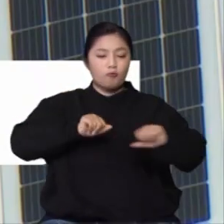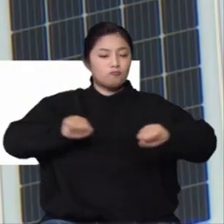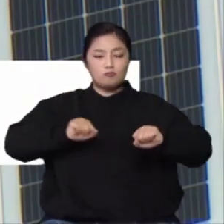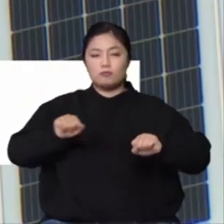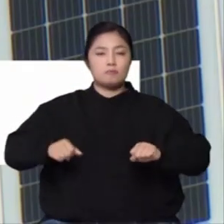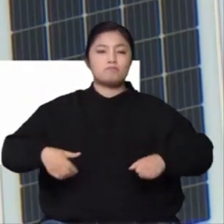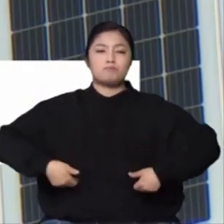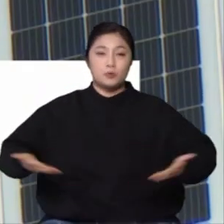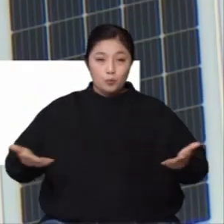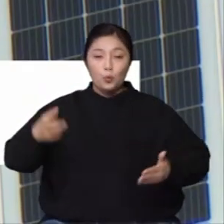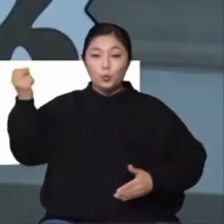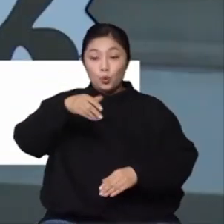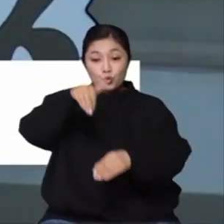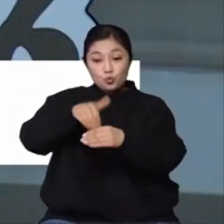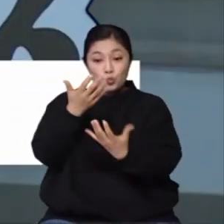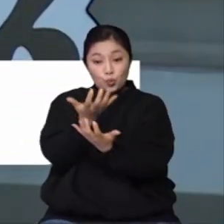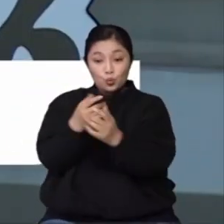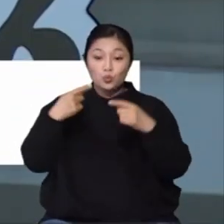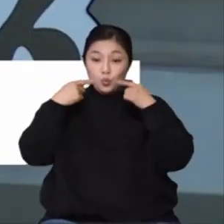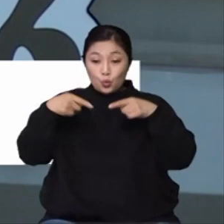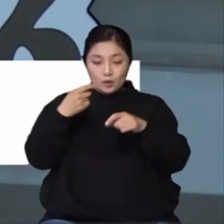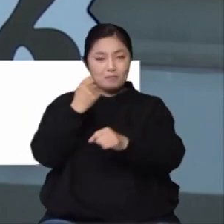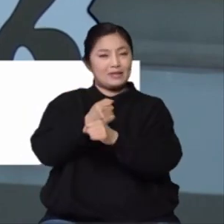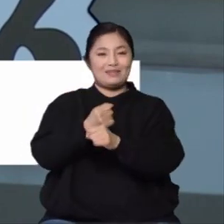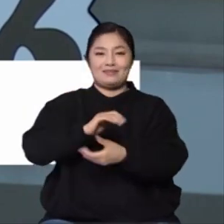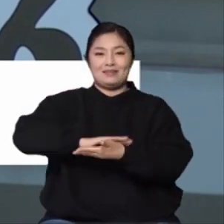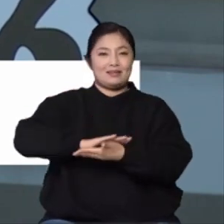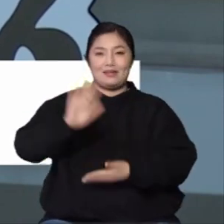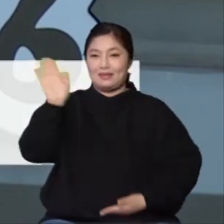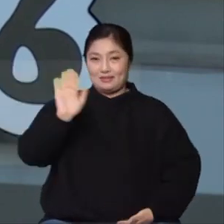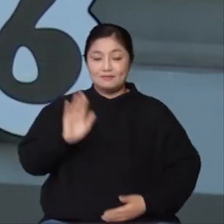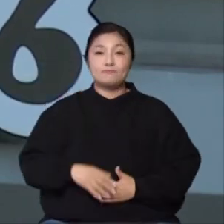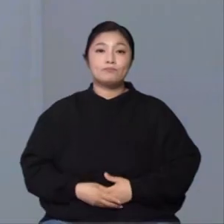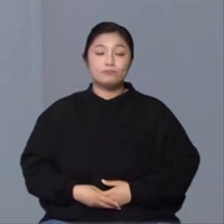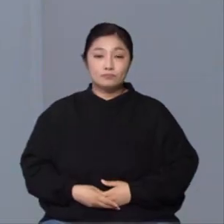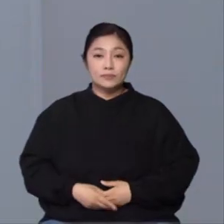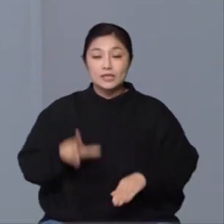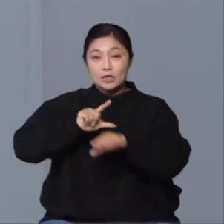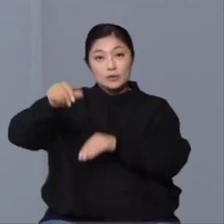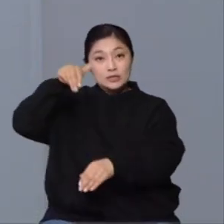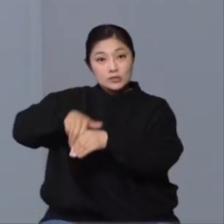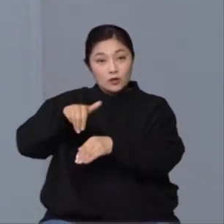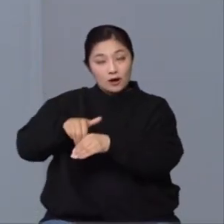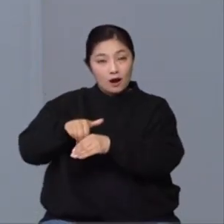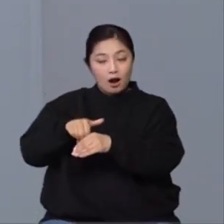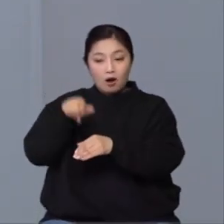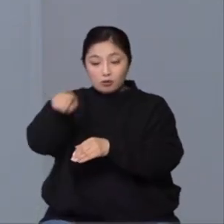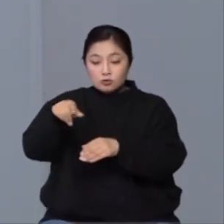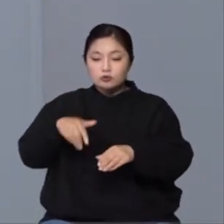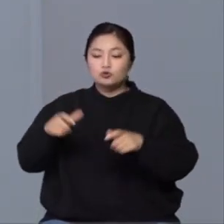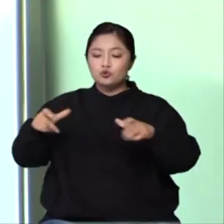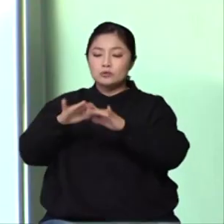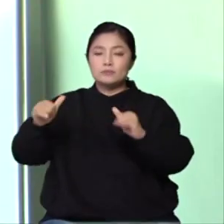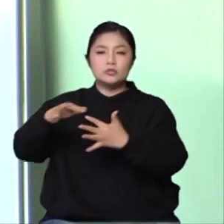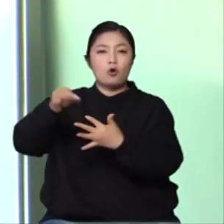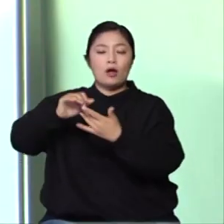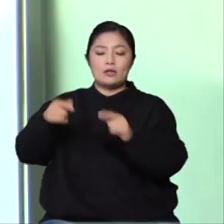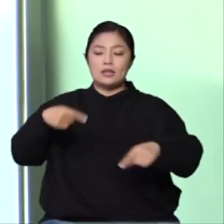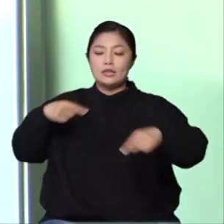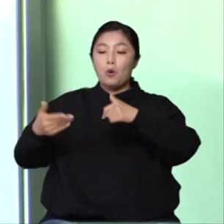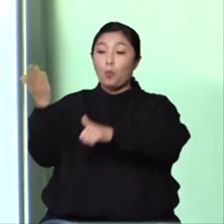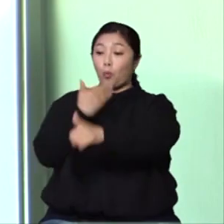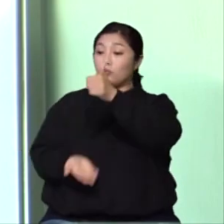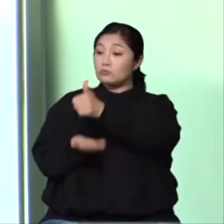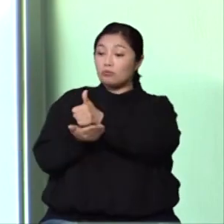하지 않는 것은 물론 투표용지 도 따로 만들지 않습니다 집안 선거 자체가 주민의 선택이 아닌 당의